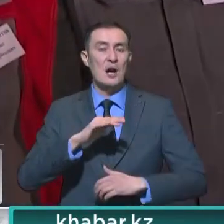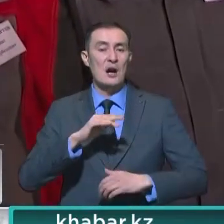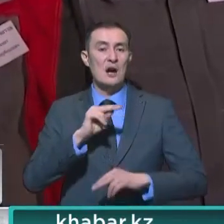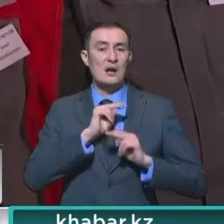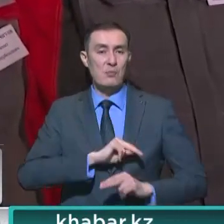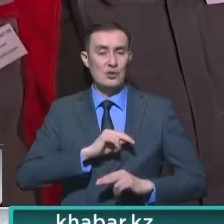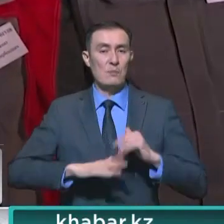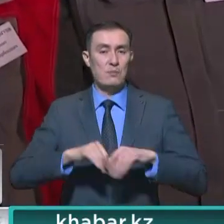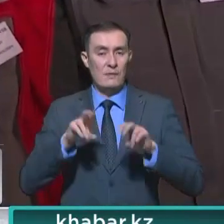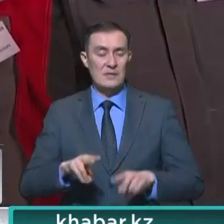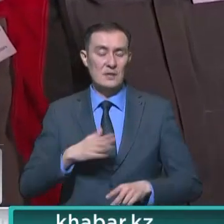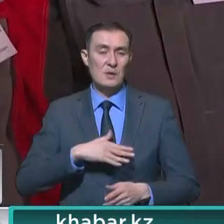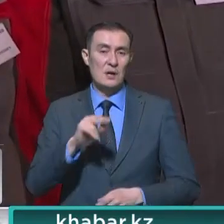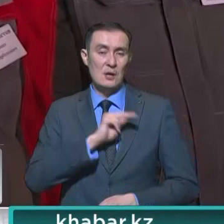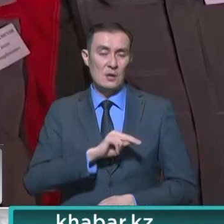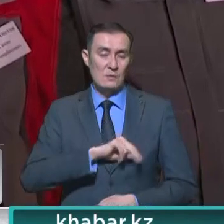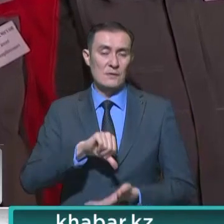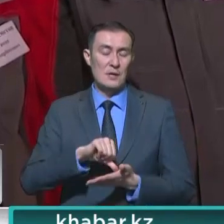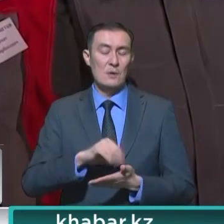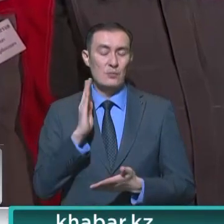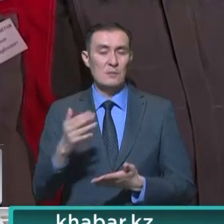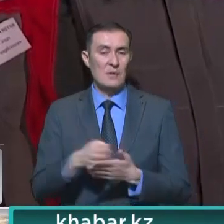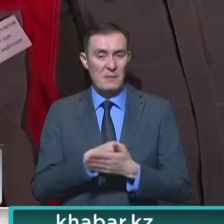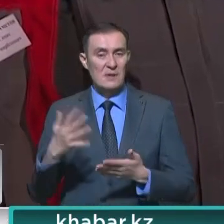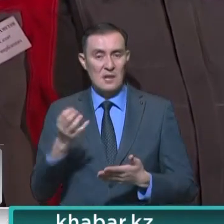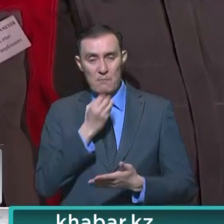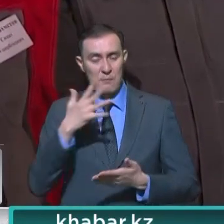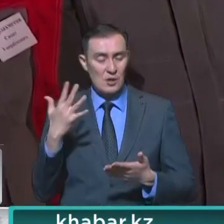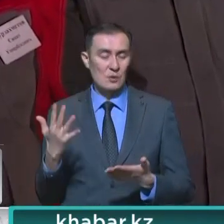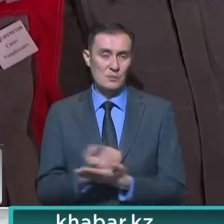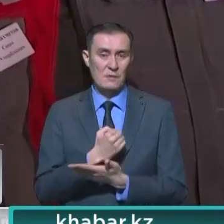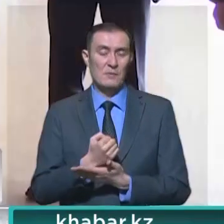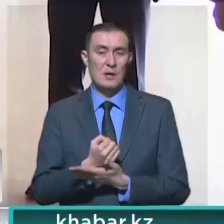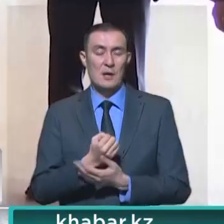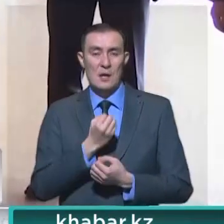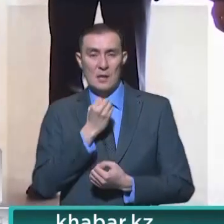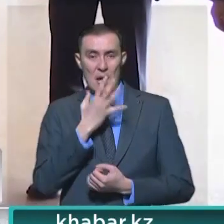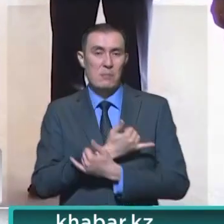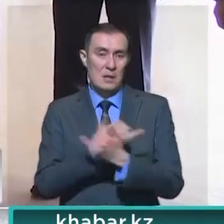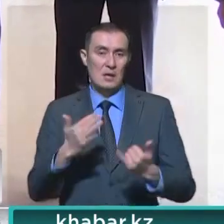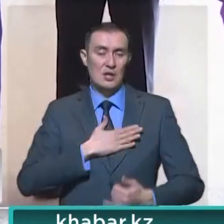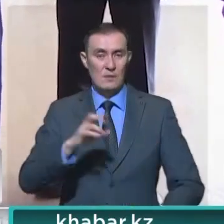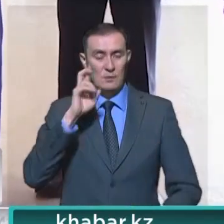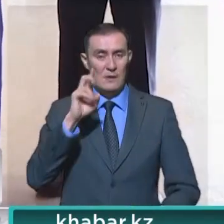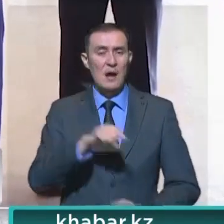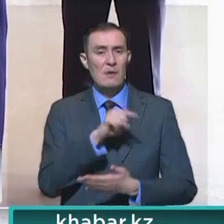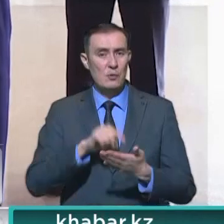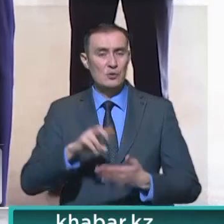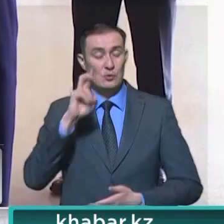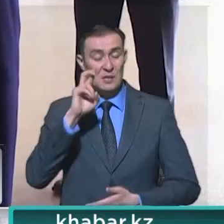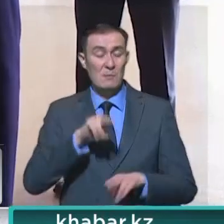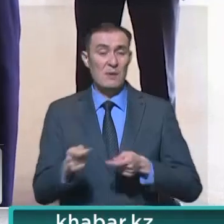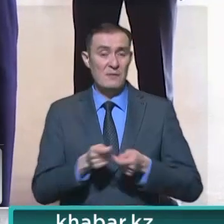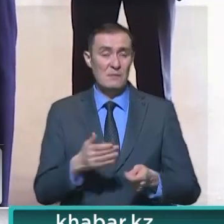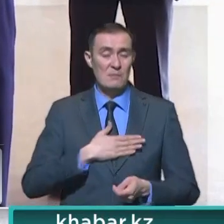труда, и я думаю, что честным трудом можно добиться больших успехов. Мы готовы работать на благо нашей страны. Что спасибо. Касается государства, правительства,